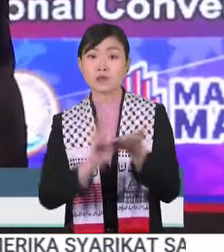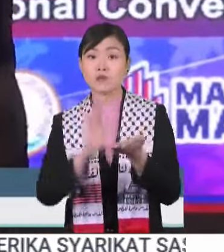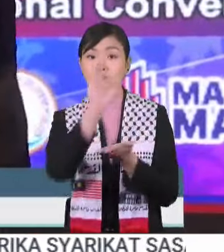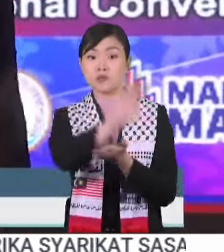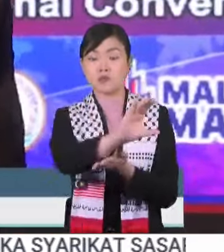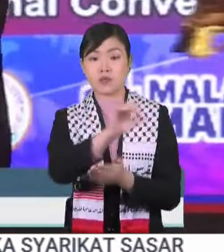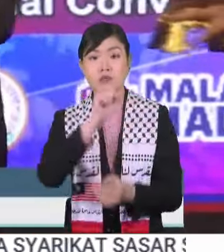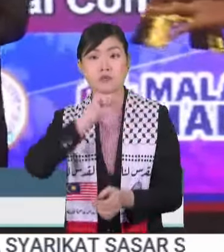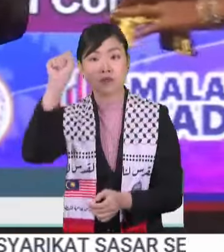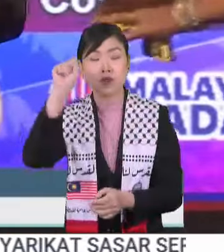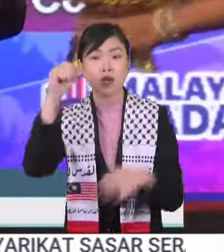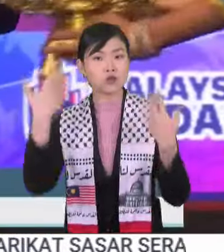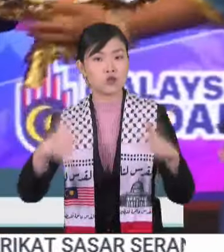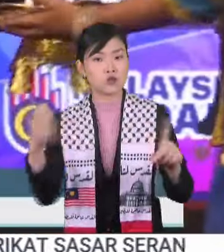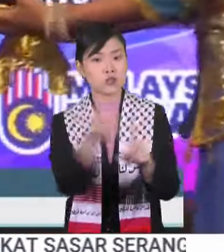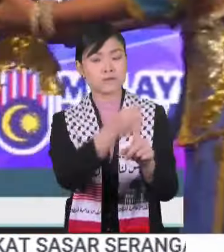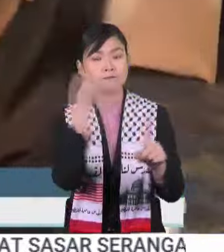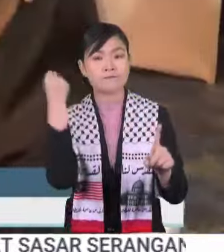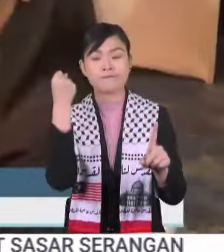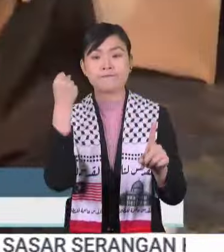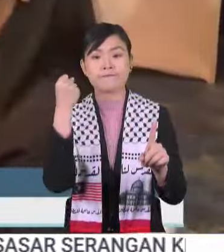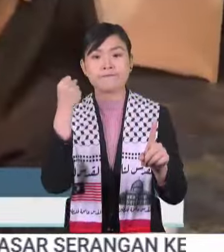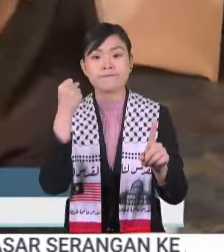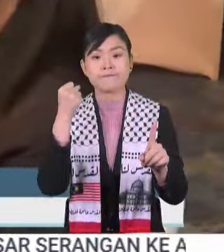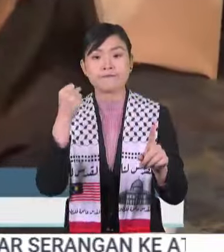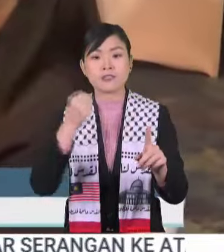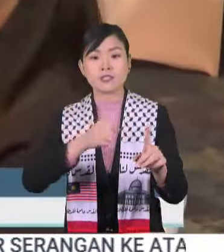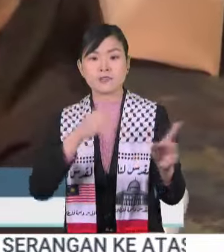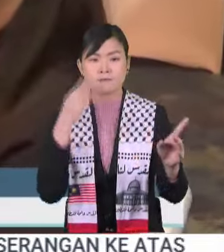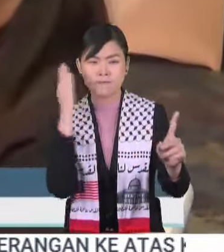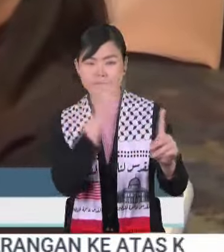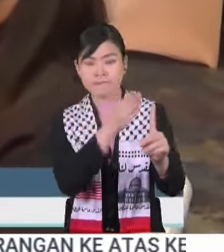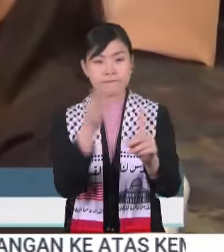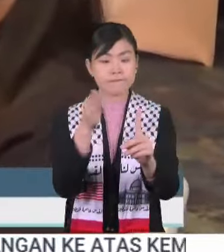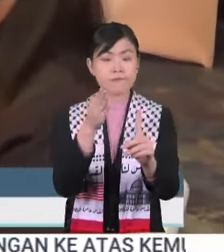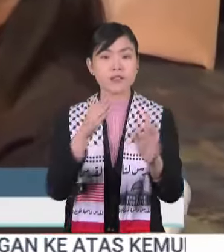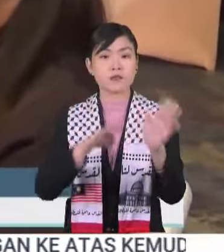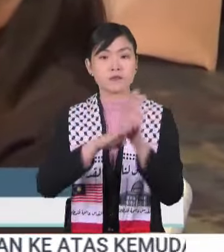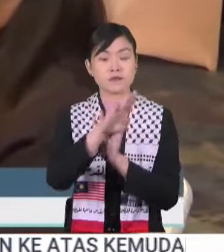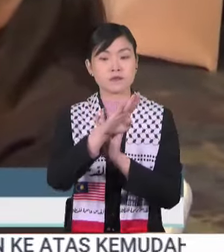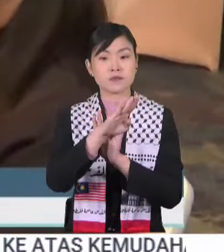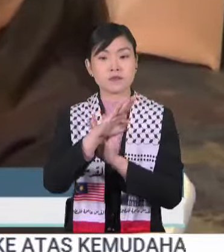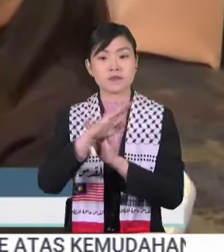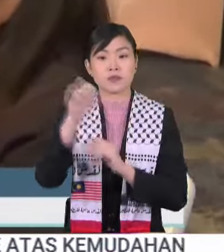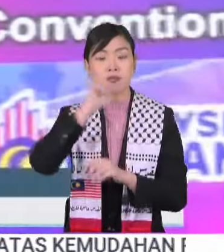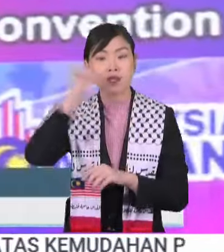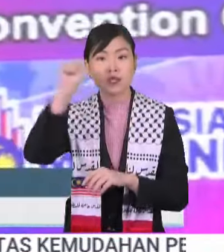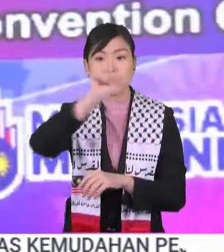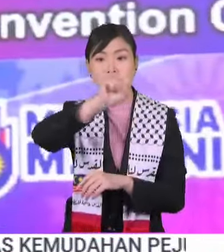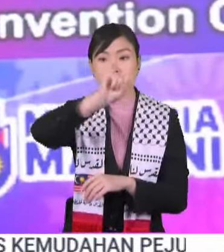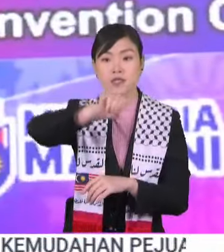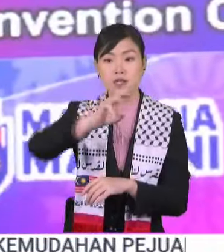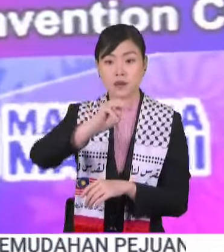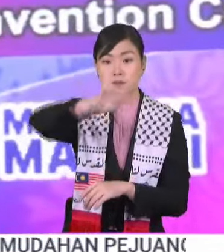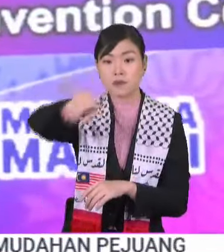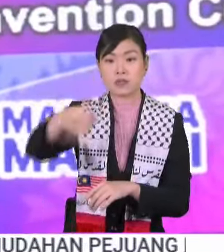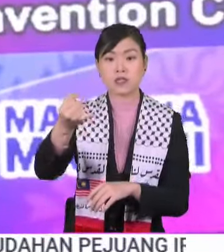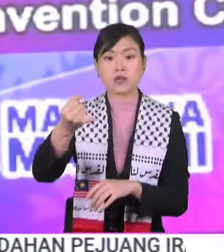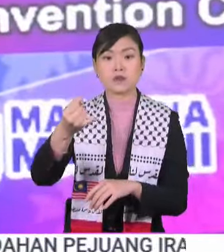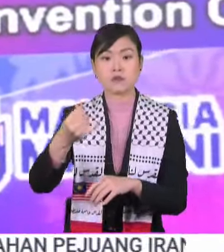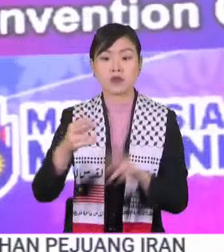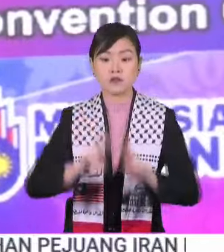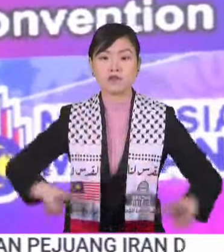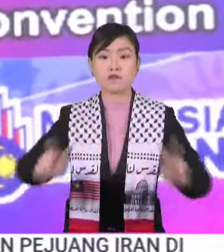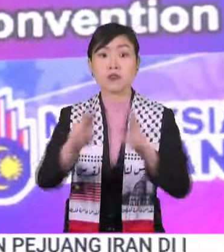beliau memberitahu Sabah telah berjaya melaksana Hala tuju pelan pembangunan Sabah Maju Jaya smj dengan nilai pelaburan